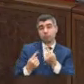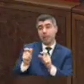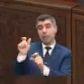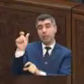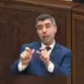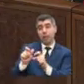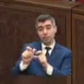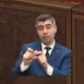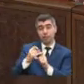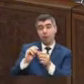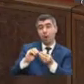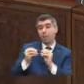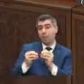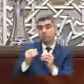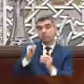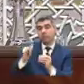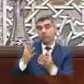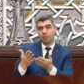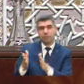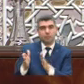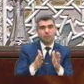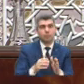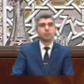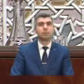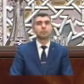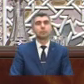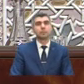شكرا. شكرا السيد النائب. السيد الوزير.